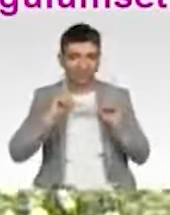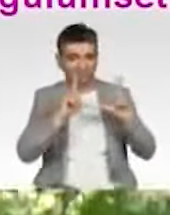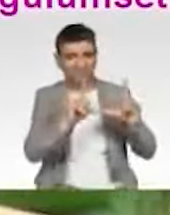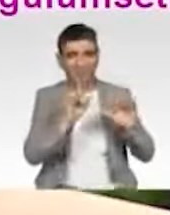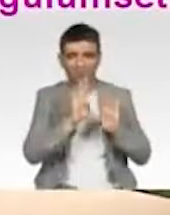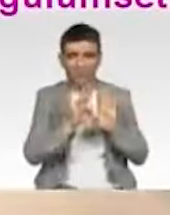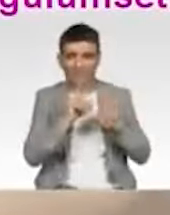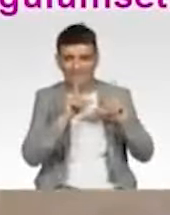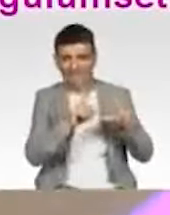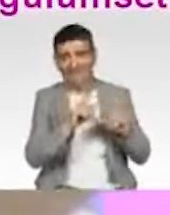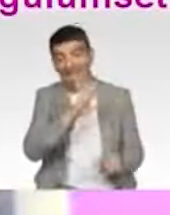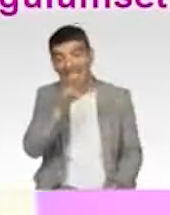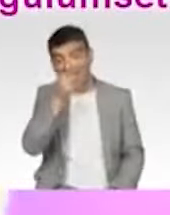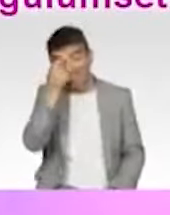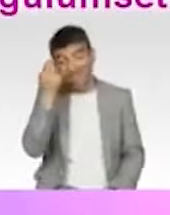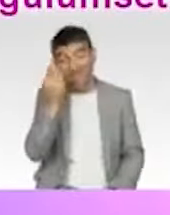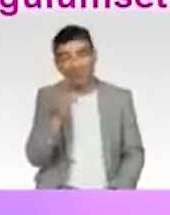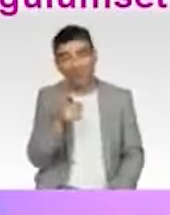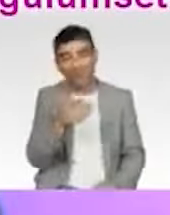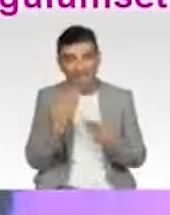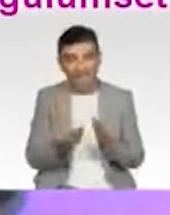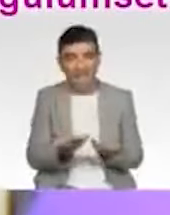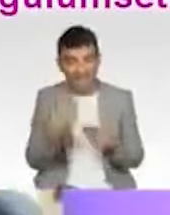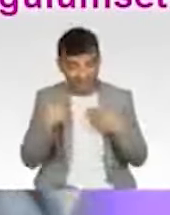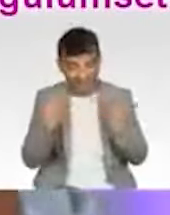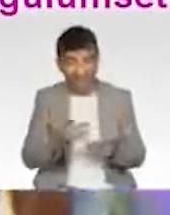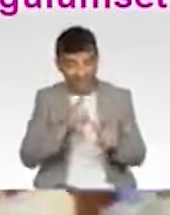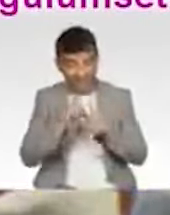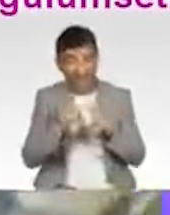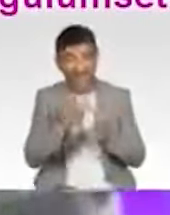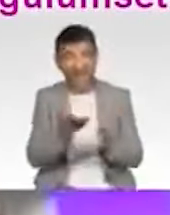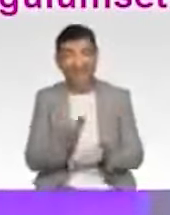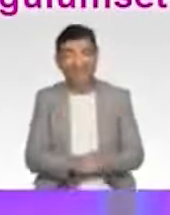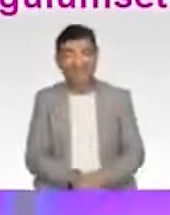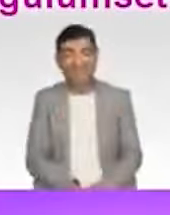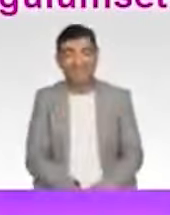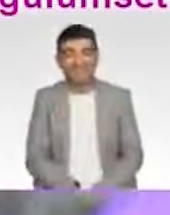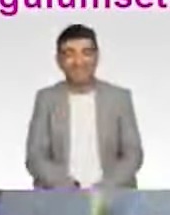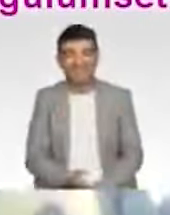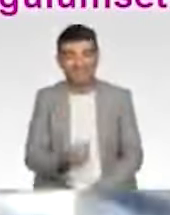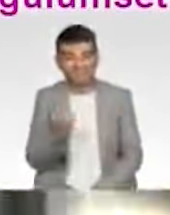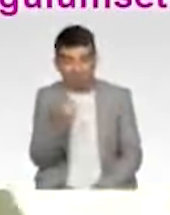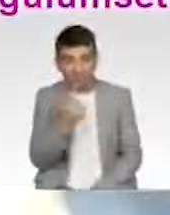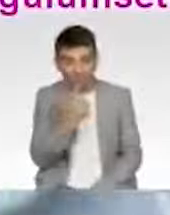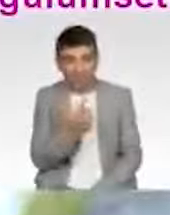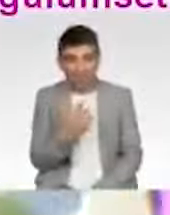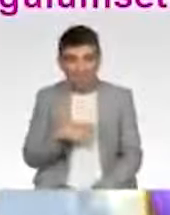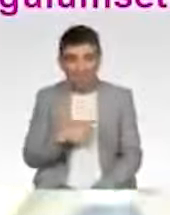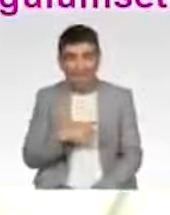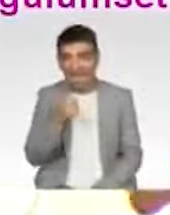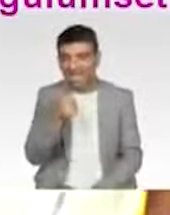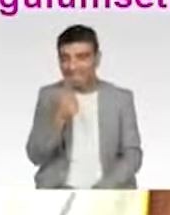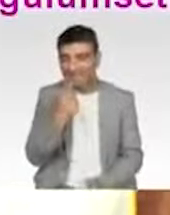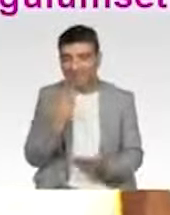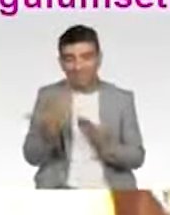Herkesin nasip olmuyor bu. Evet, evet dedin, bir bağır, bir evet bir duyalım. Sen de bir şeyler söylemek istersen, bu 6 yıl nasıl